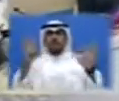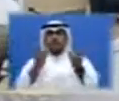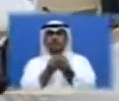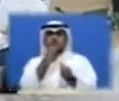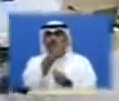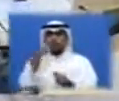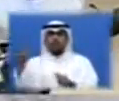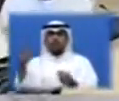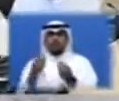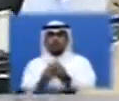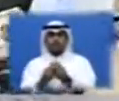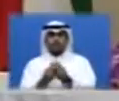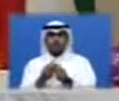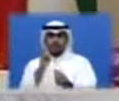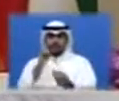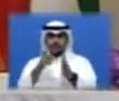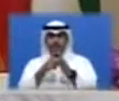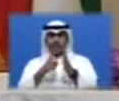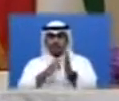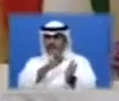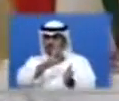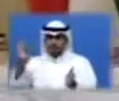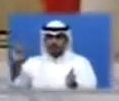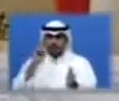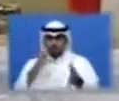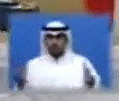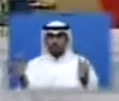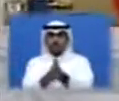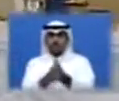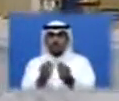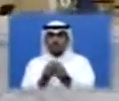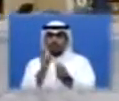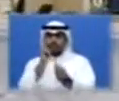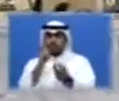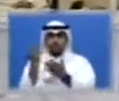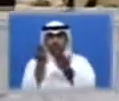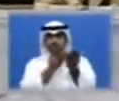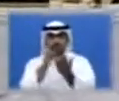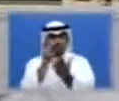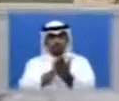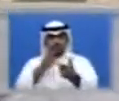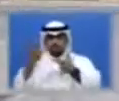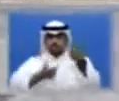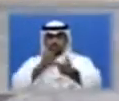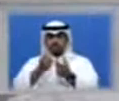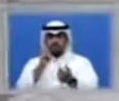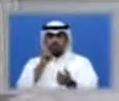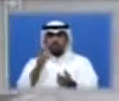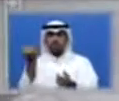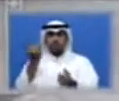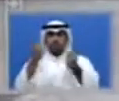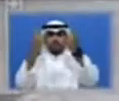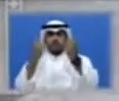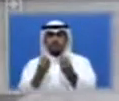2015-2016-2019-2020 والقوانين التي يتم دراستها في لجان مجلس الأمة. وقد اعتمد مجلس الوزراء مشروع